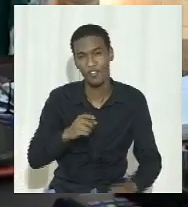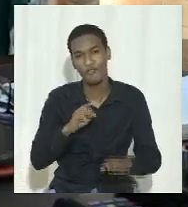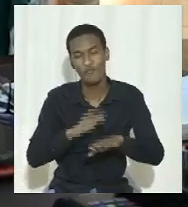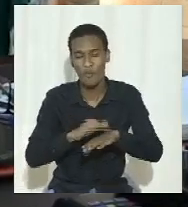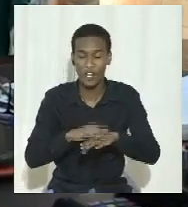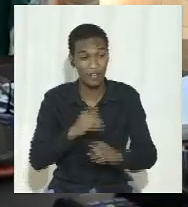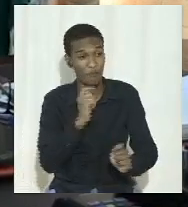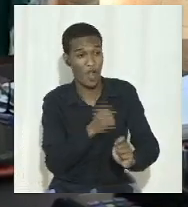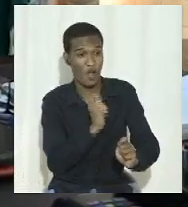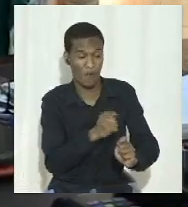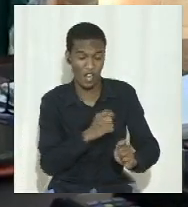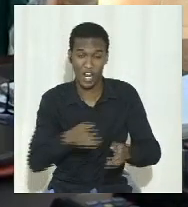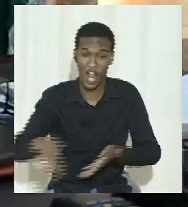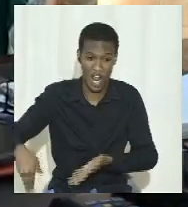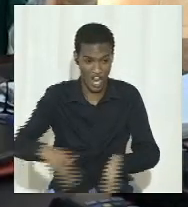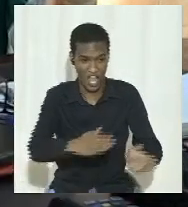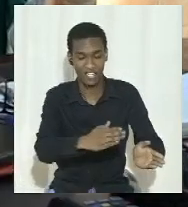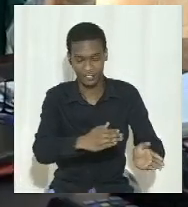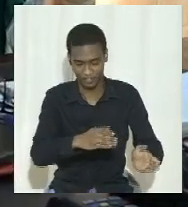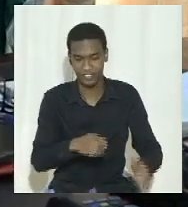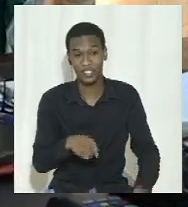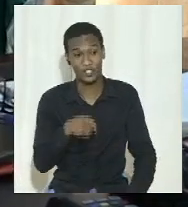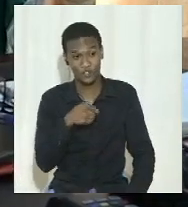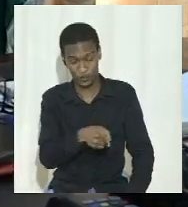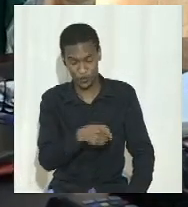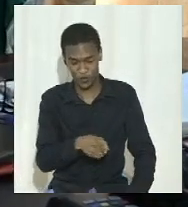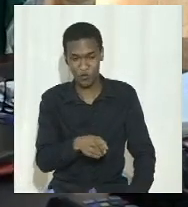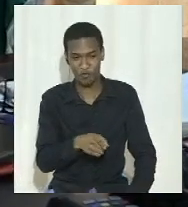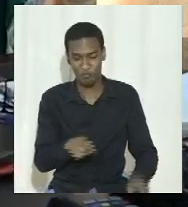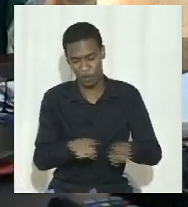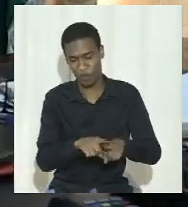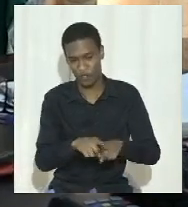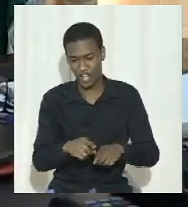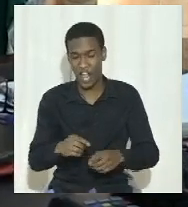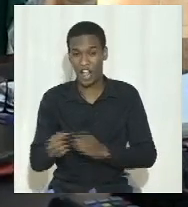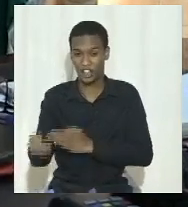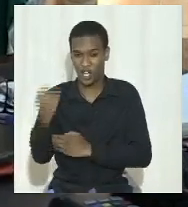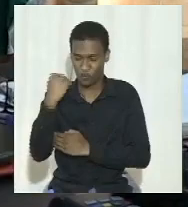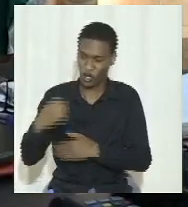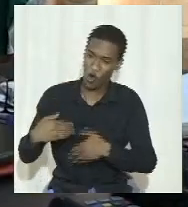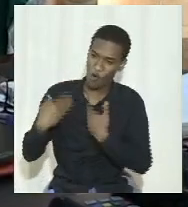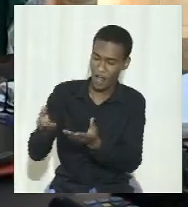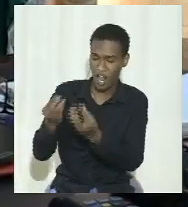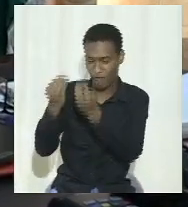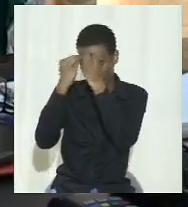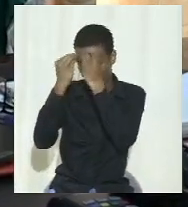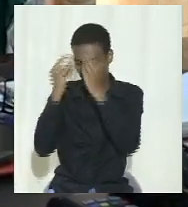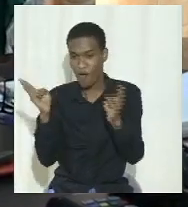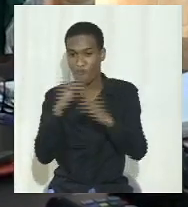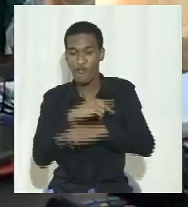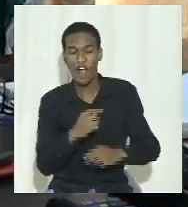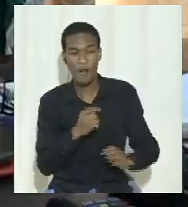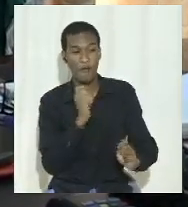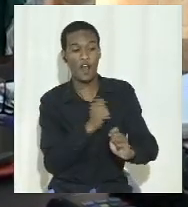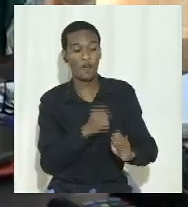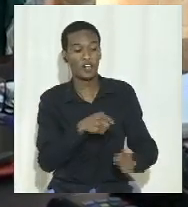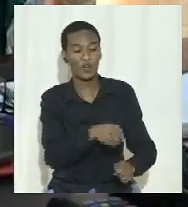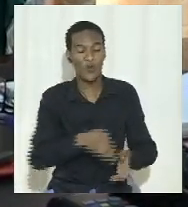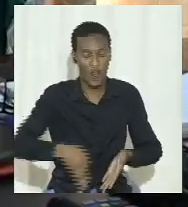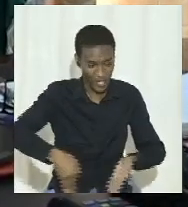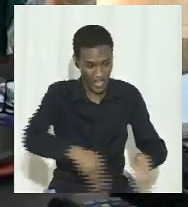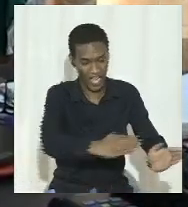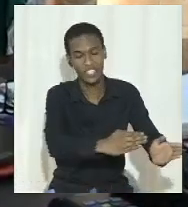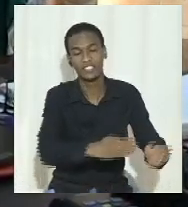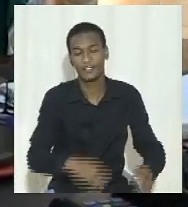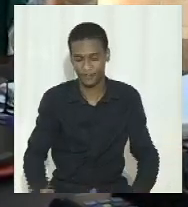fanamboaran-dalana, dia manofana zany a tanora antsika isehatra amin'izany fanamboaran-dalana zany, na pave zany, na hitondran'ireo